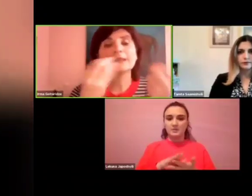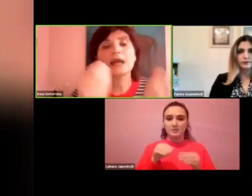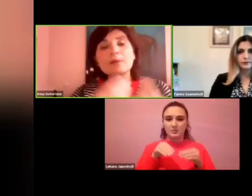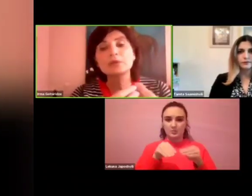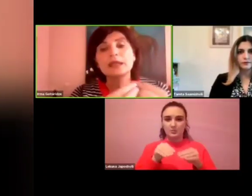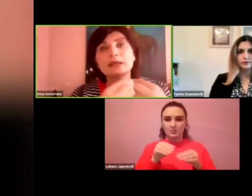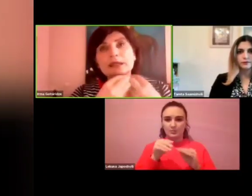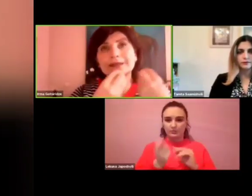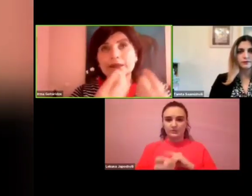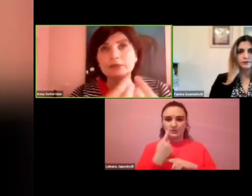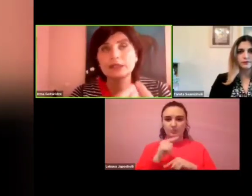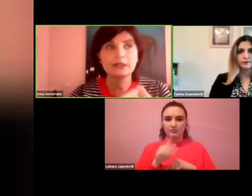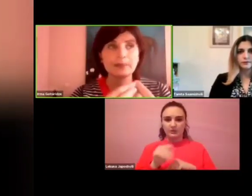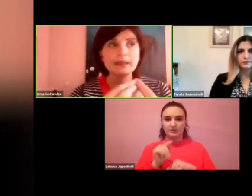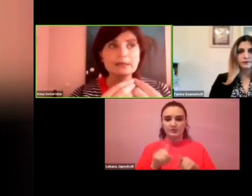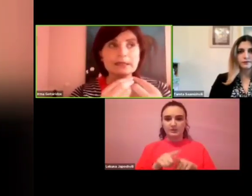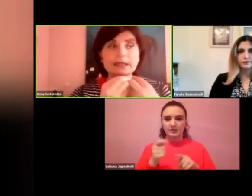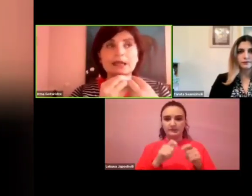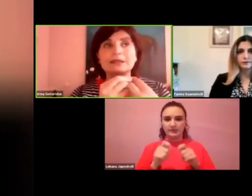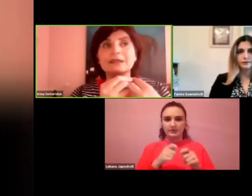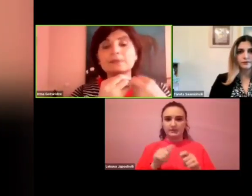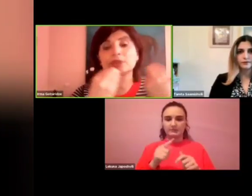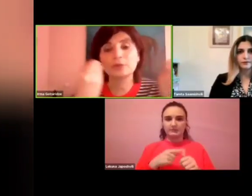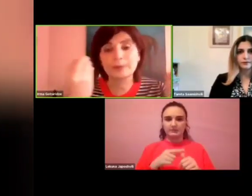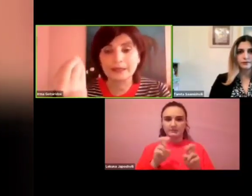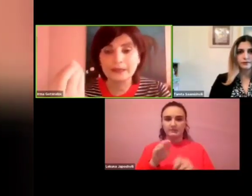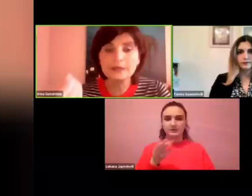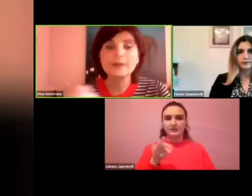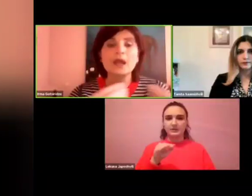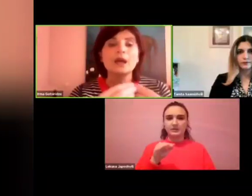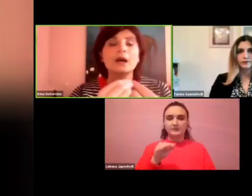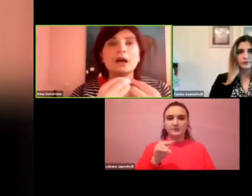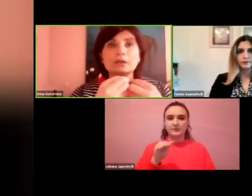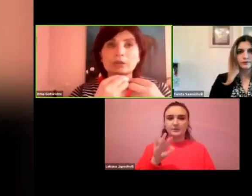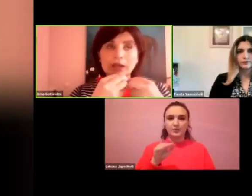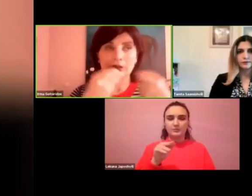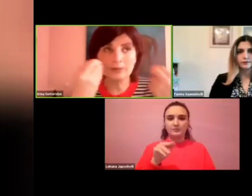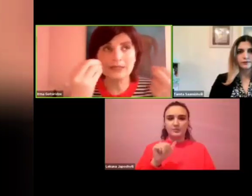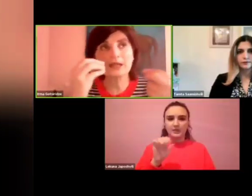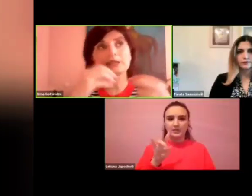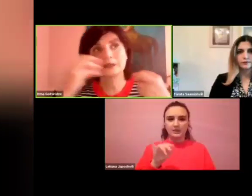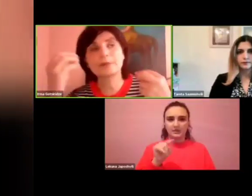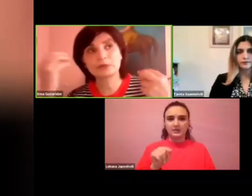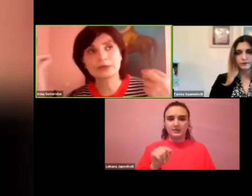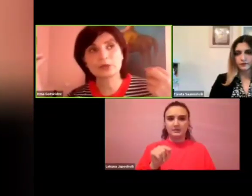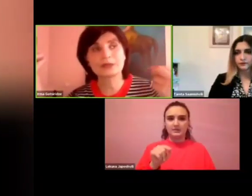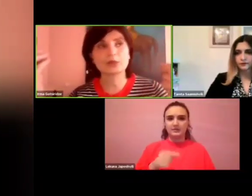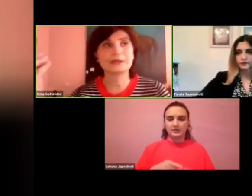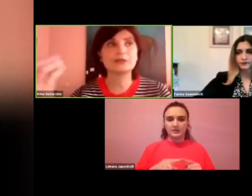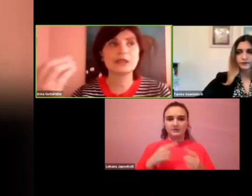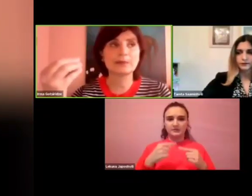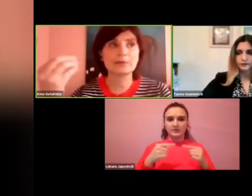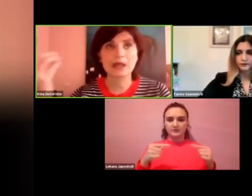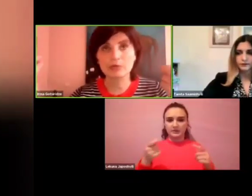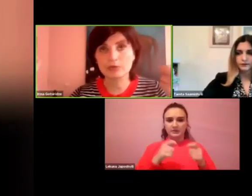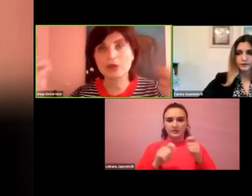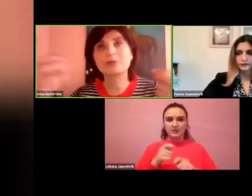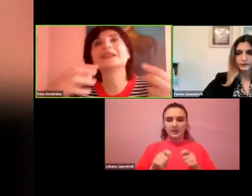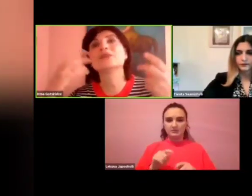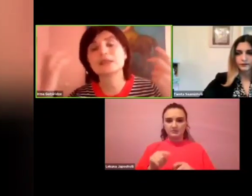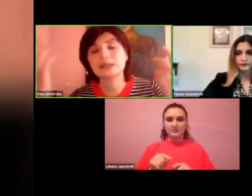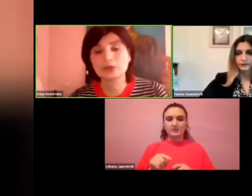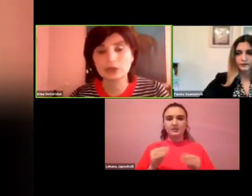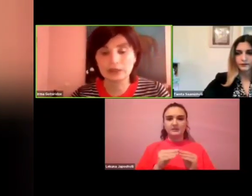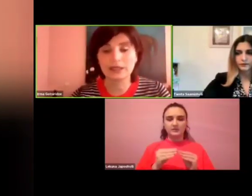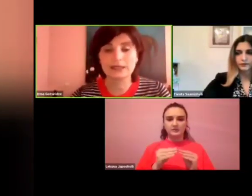მოითესებიან, წარმოქმნიან ასეთ ნივთიერებას, ეს არის ტრიპტოფანი, რომლისგანაც ხდება, თქვათ, სხვადასხვა ნივთიერებების